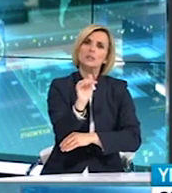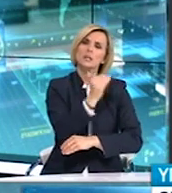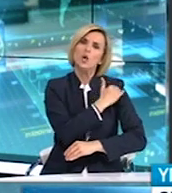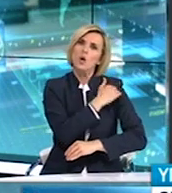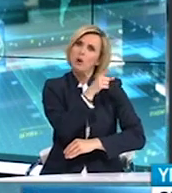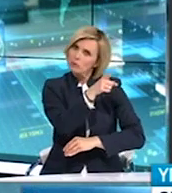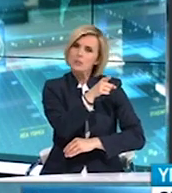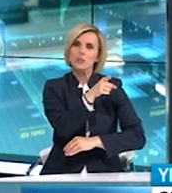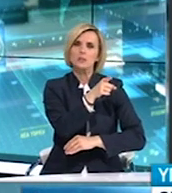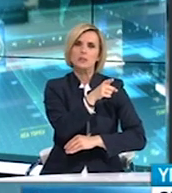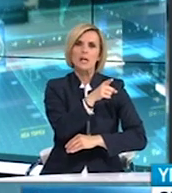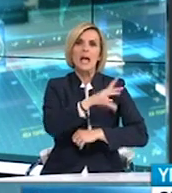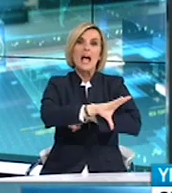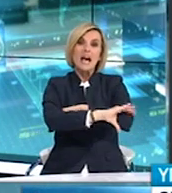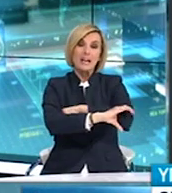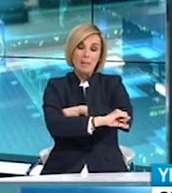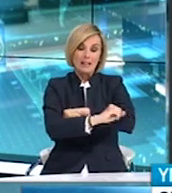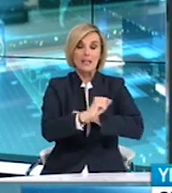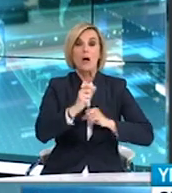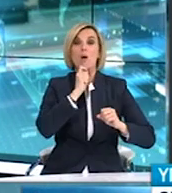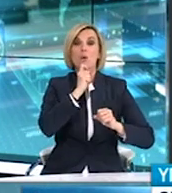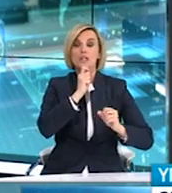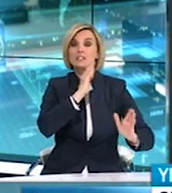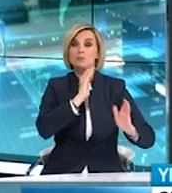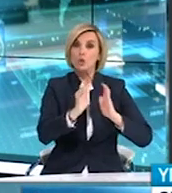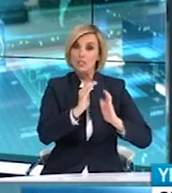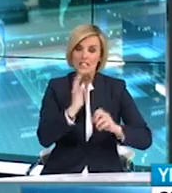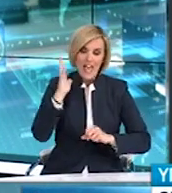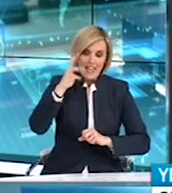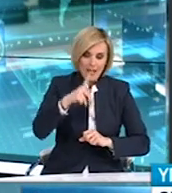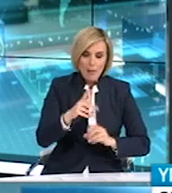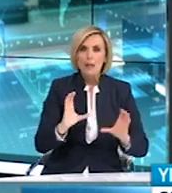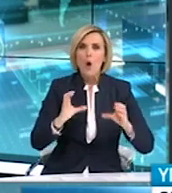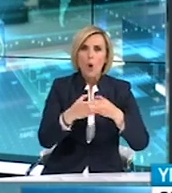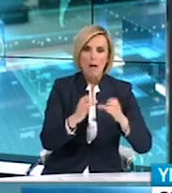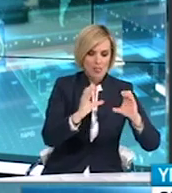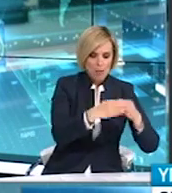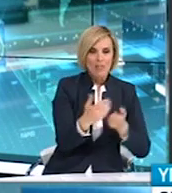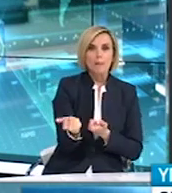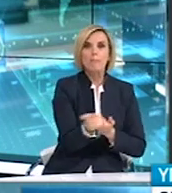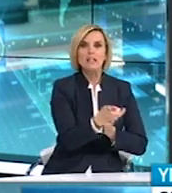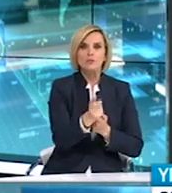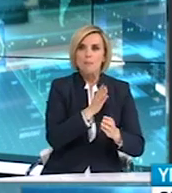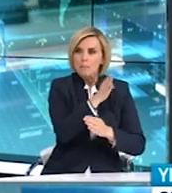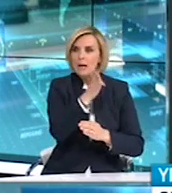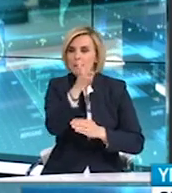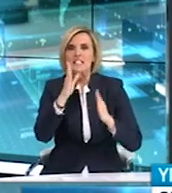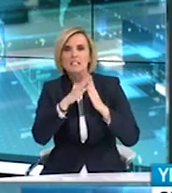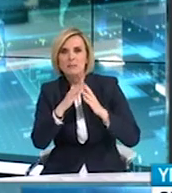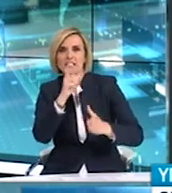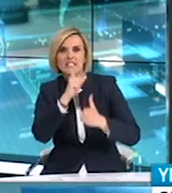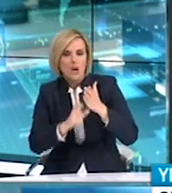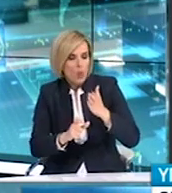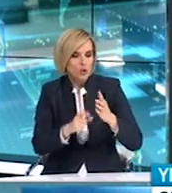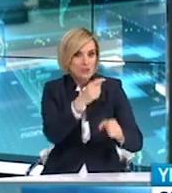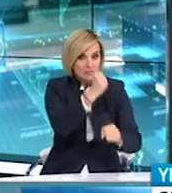Γενική Γραμματεία Πολιτικής Προστασίας, το Κέντρο Ενημέρωσης των Πυροσβεστών, καθημερινά επικοινωνούμε συντριπτικά με όλους αυτούς. Οι